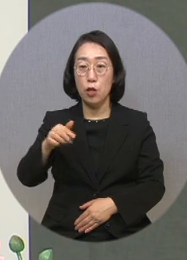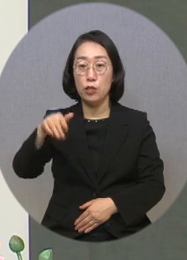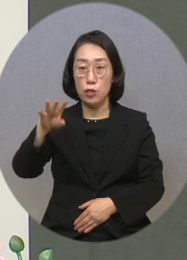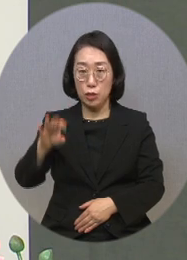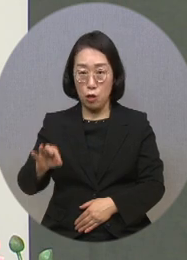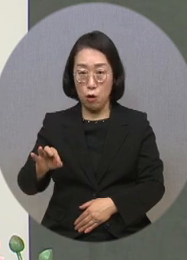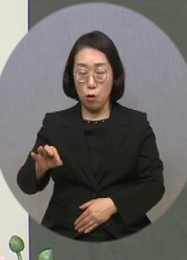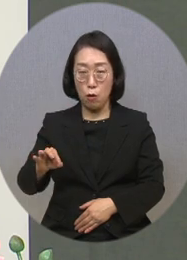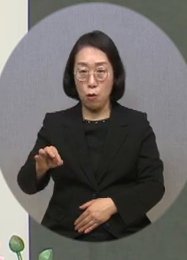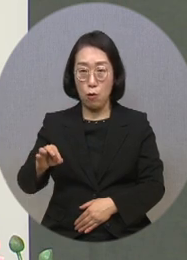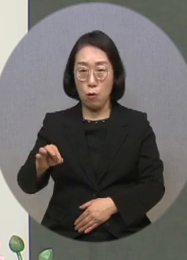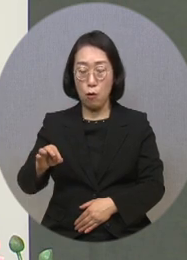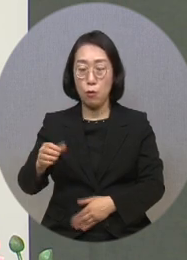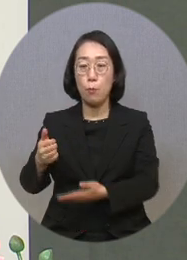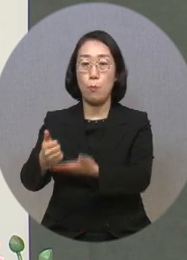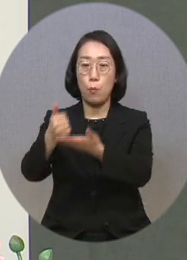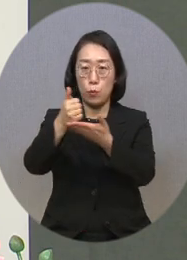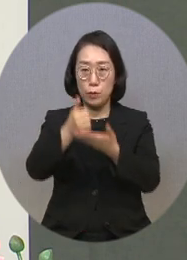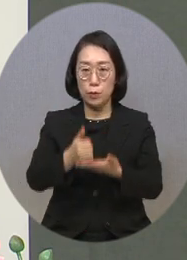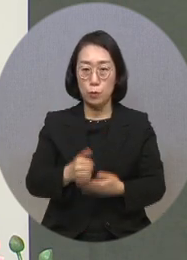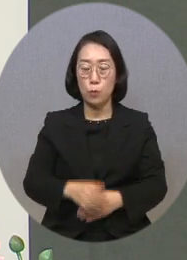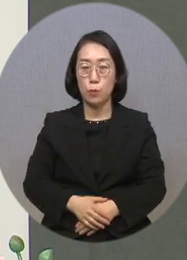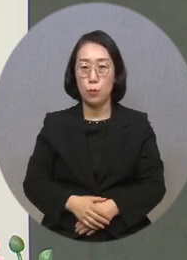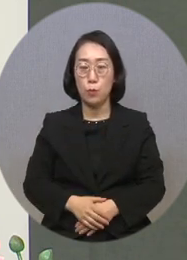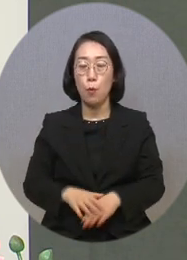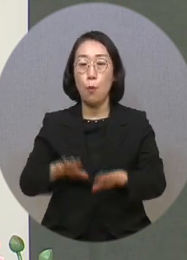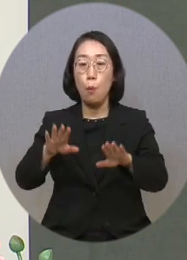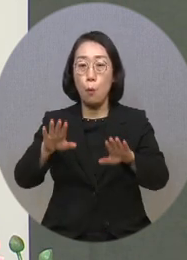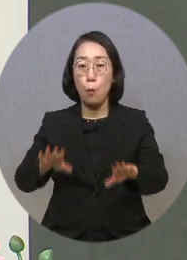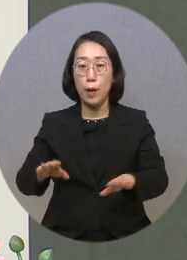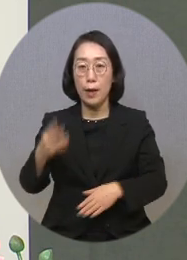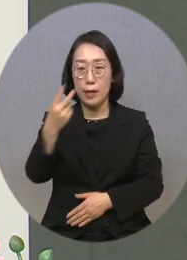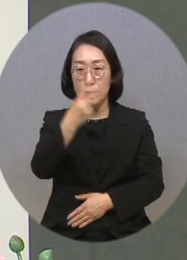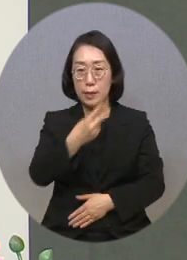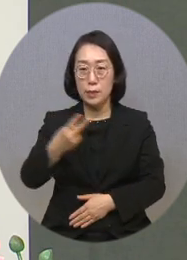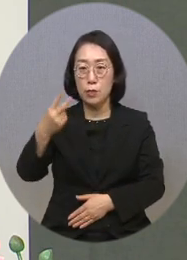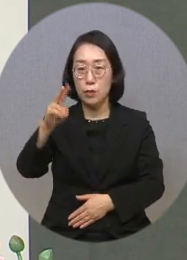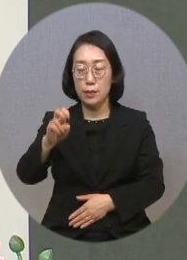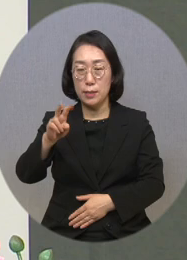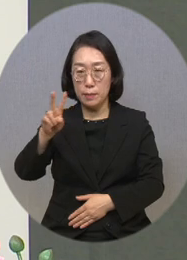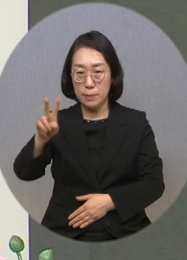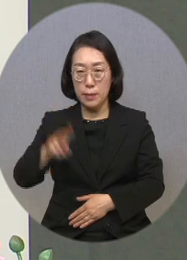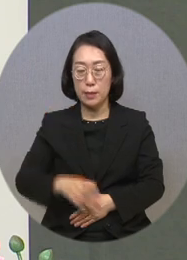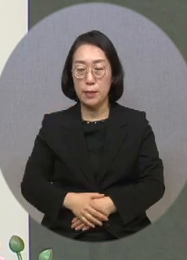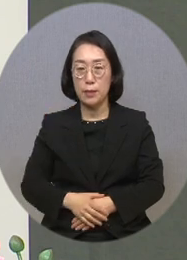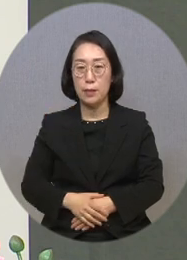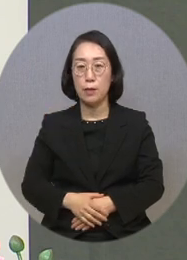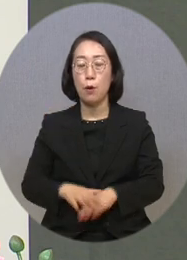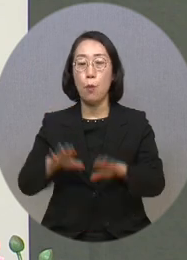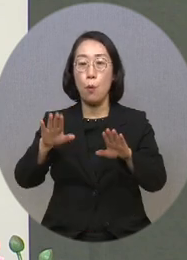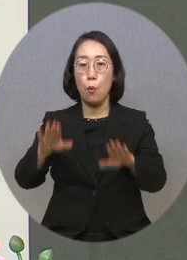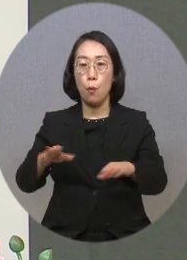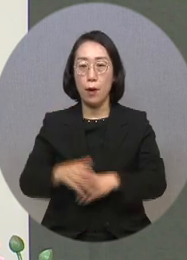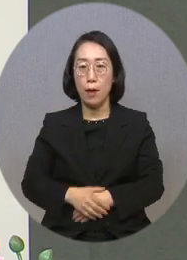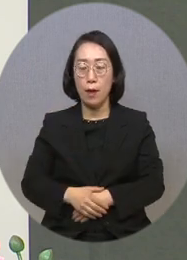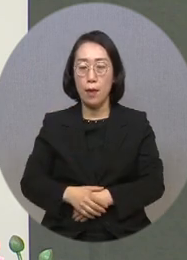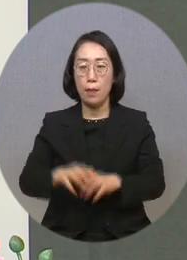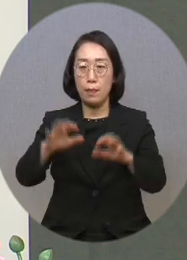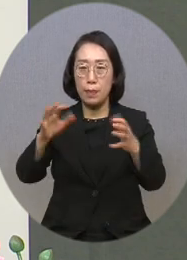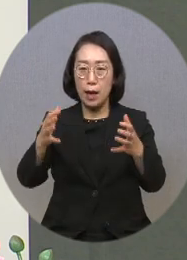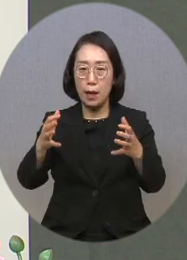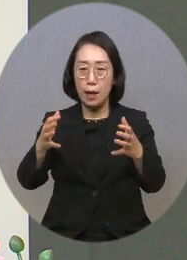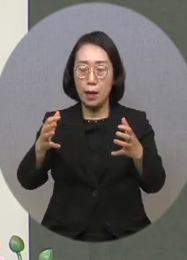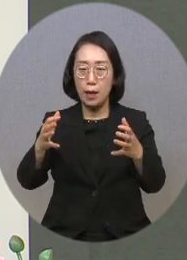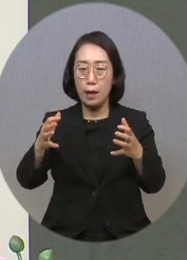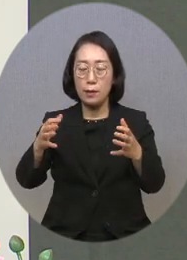모시고 22년도 그러니까 2022년도 이매년에 구구는 과연